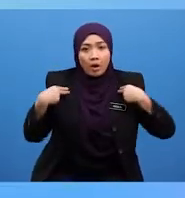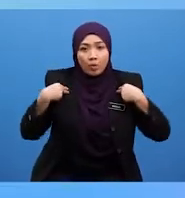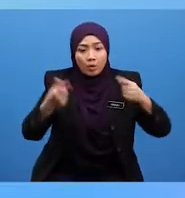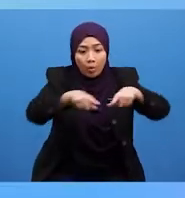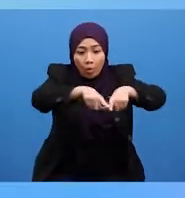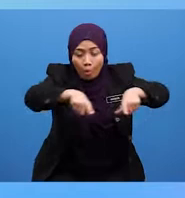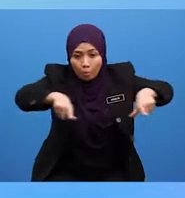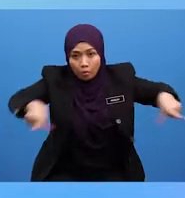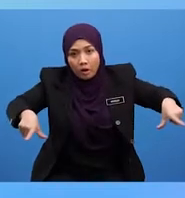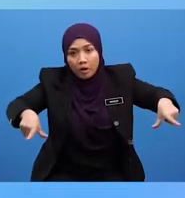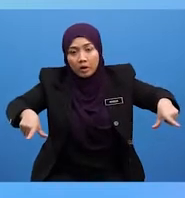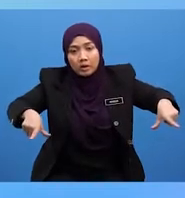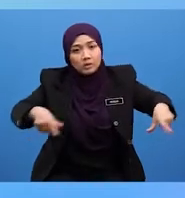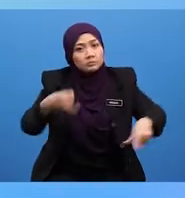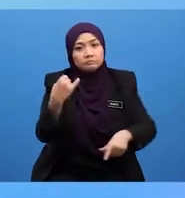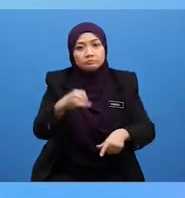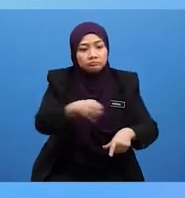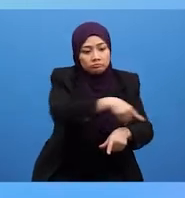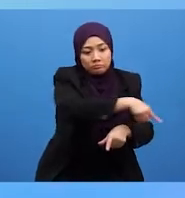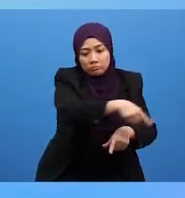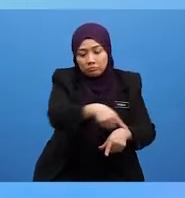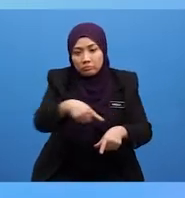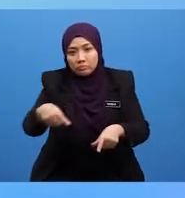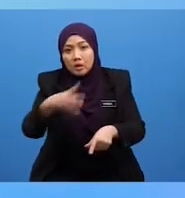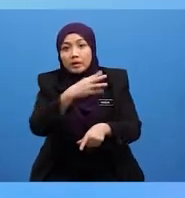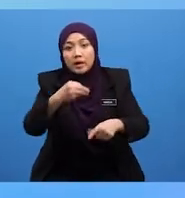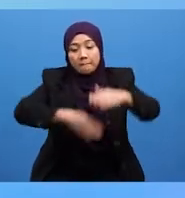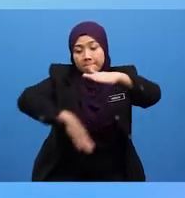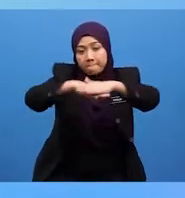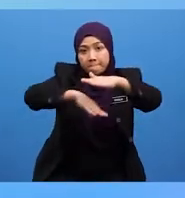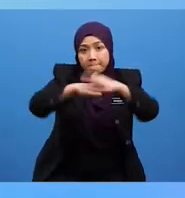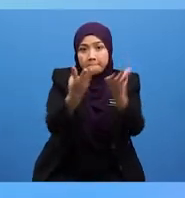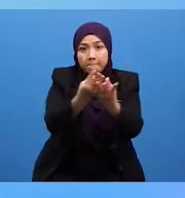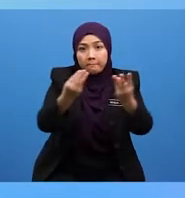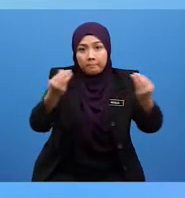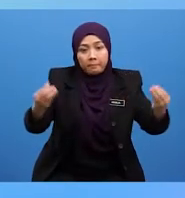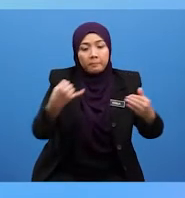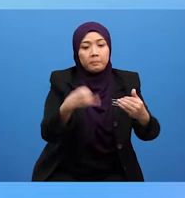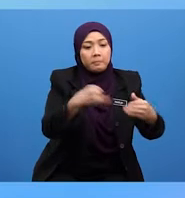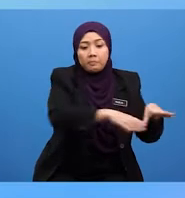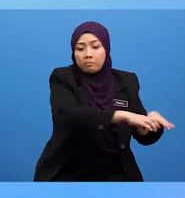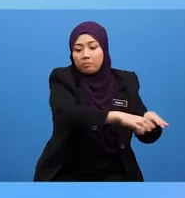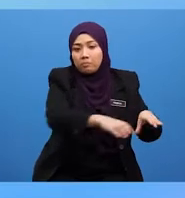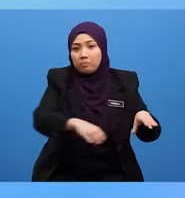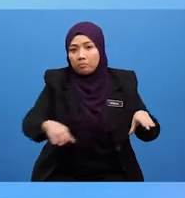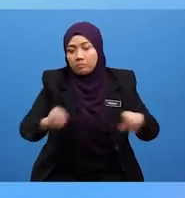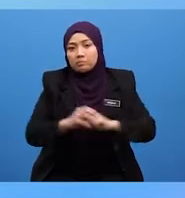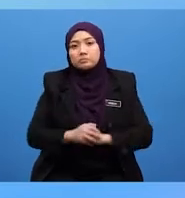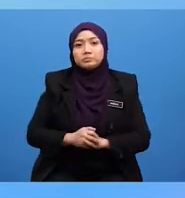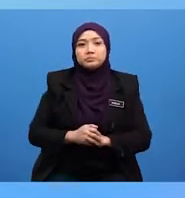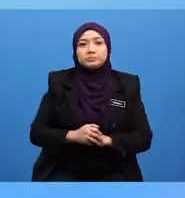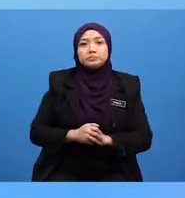dan sekatan aliran air bawah tanah. Jadi, pelupusan plastik yang tidak